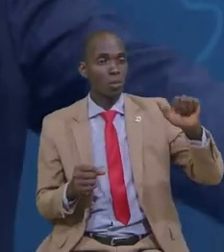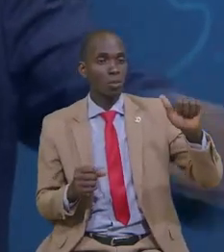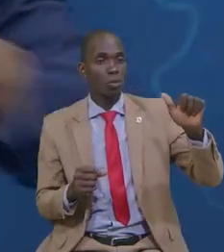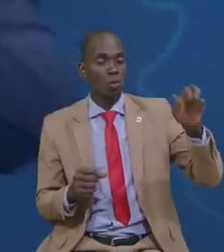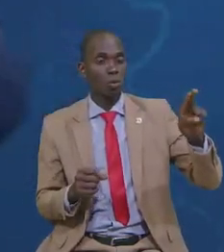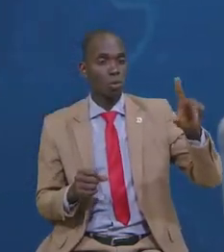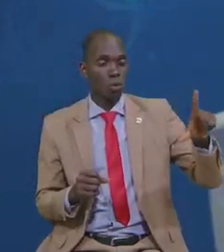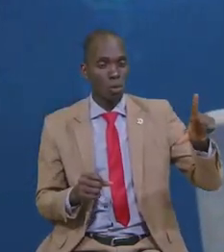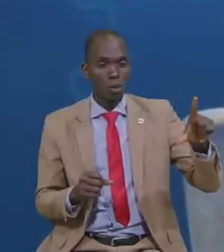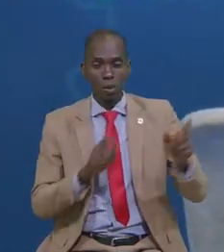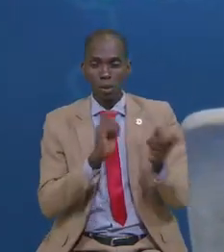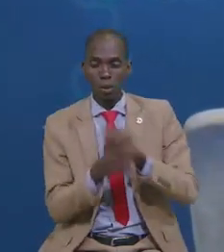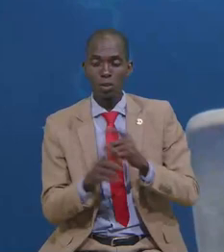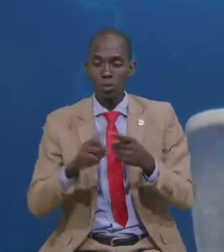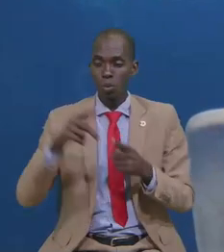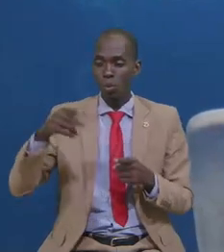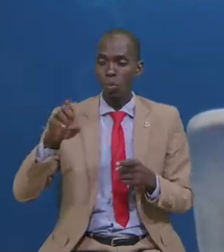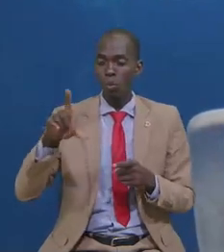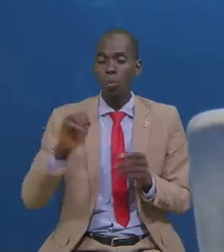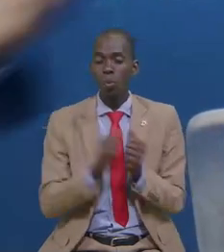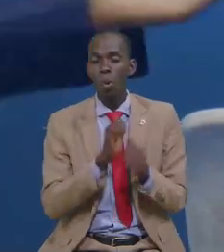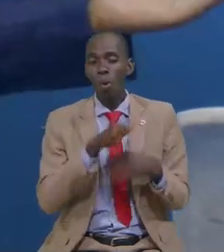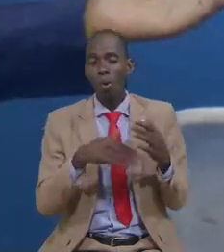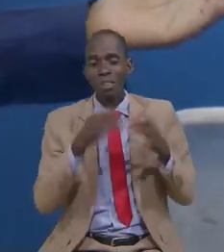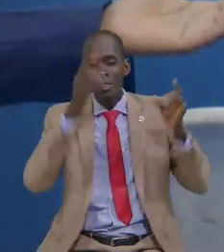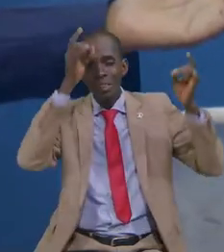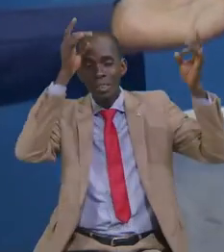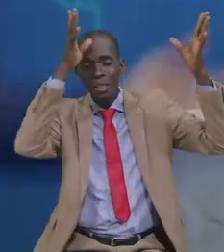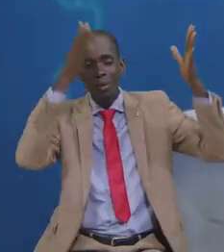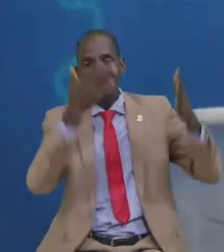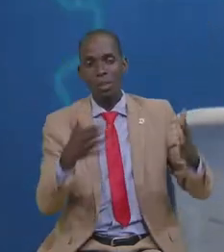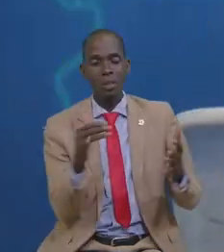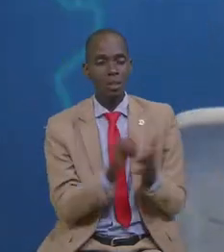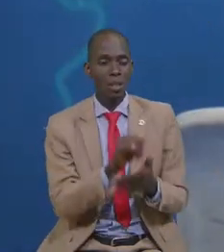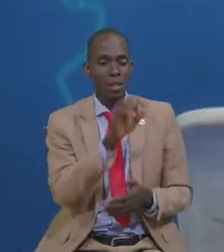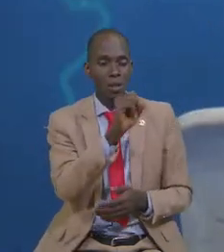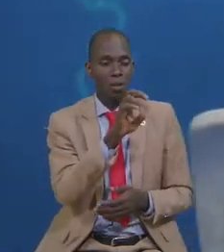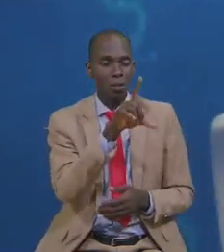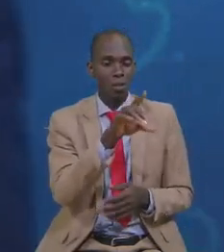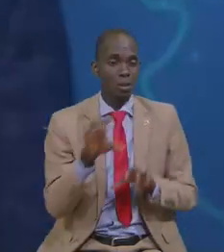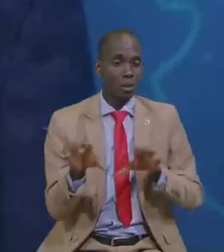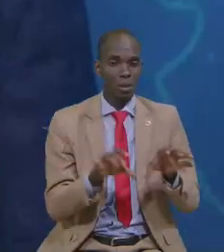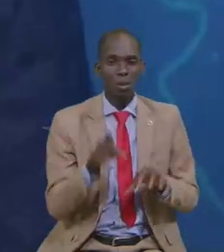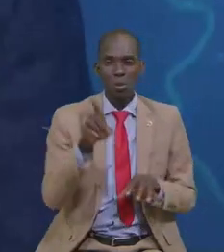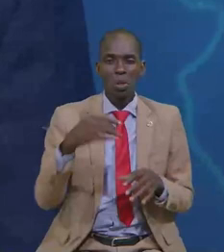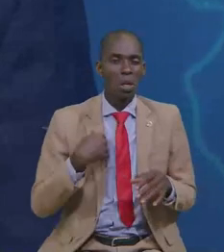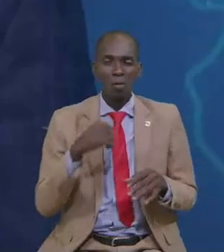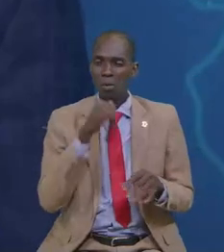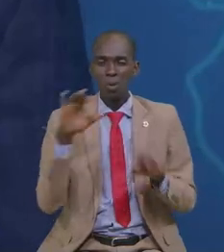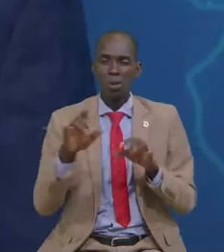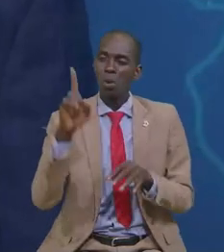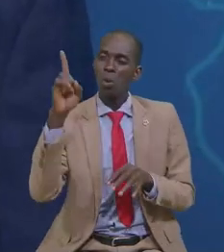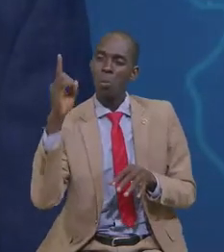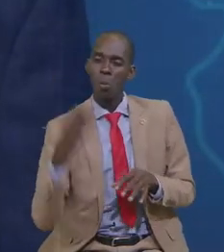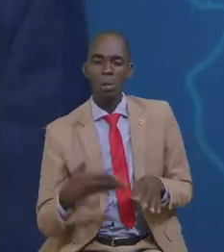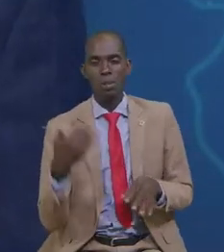avec tout ce qu'il a fait, alors vous n'avez même pas fait 1%. De ce que Paul, de ce que Saul